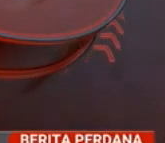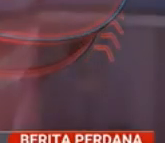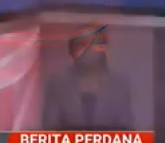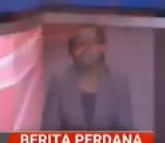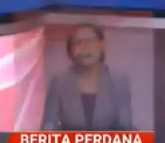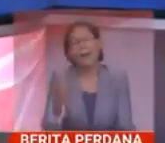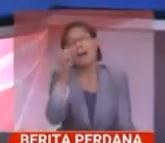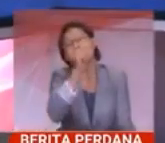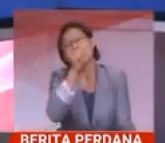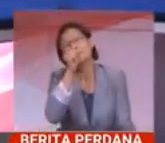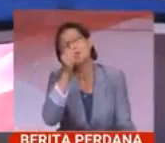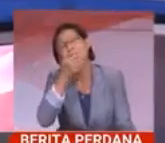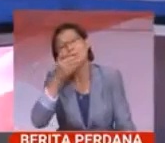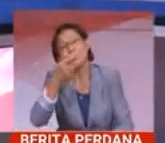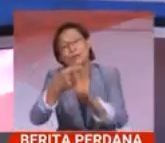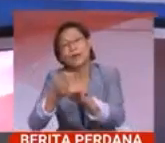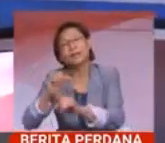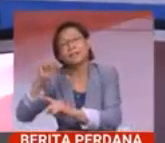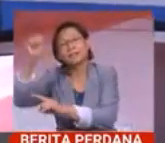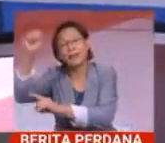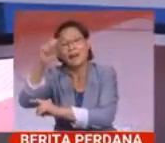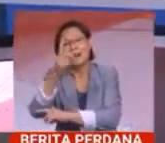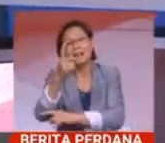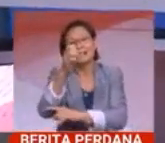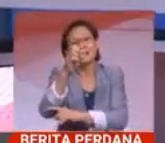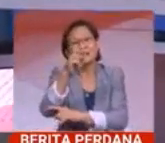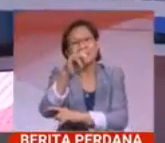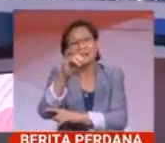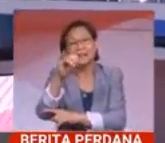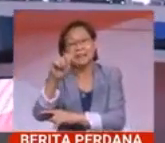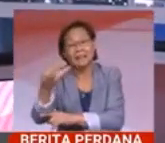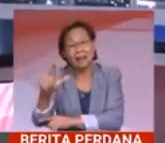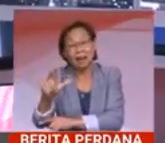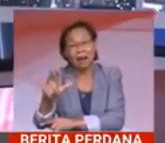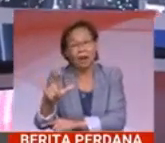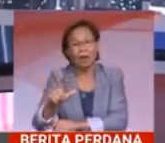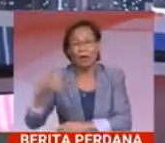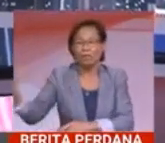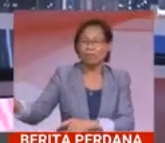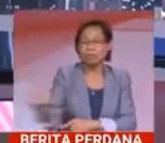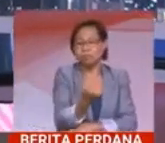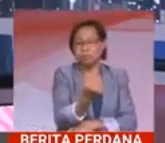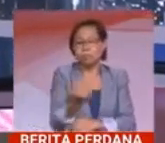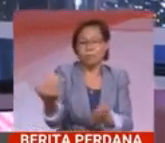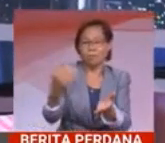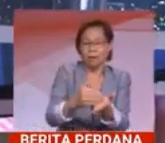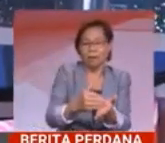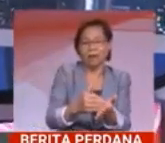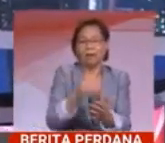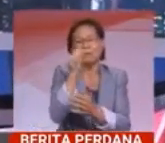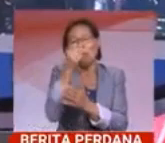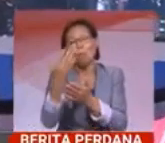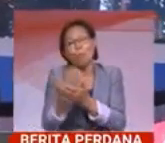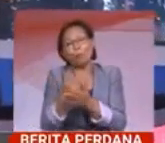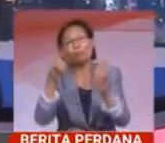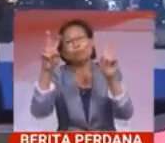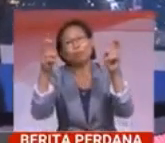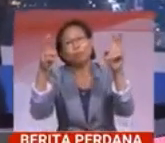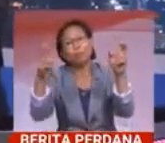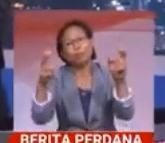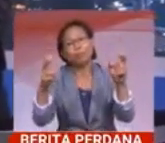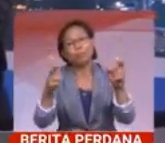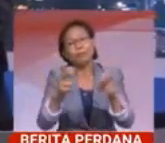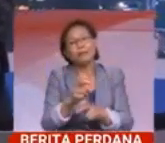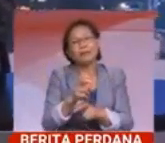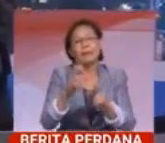penyanyi model dari sabah daniels world membuat kemunculan semula dengan single terbaru berjodoh